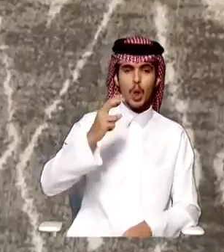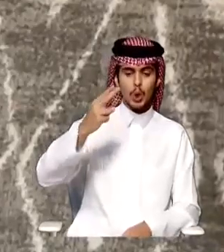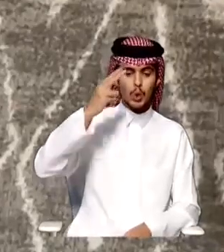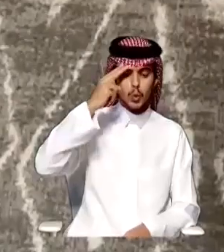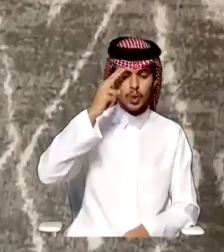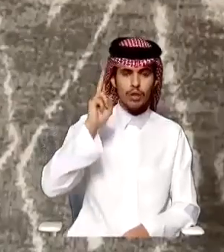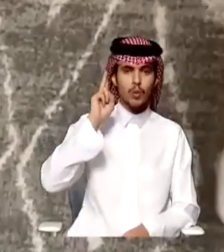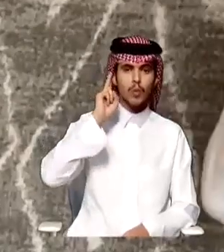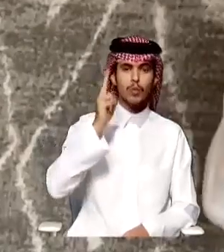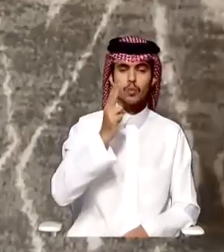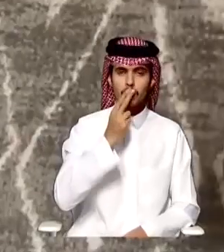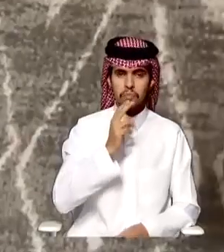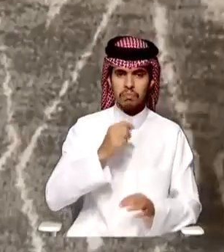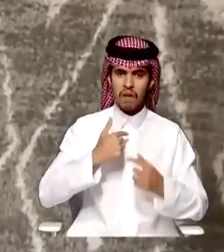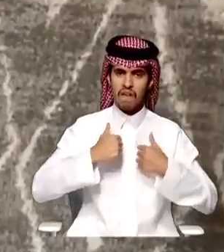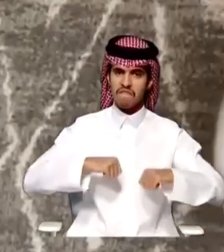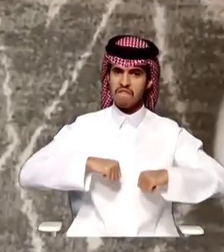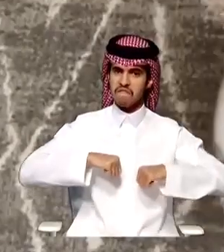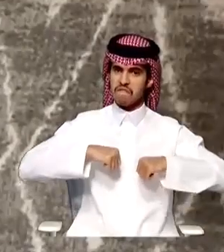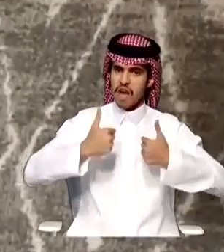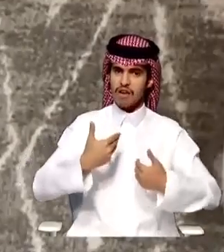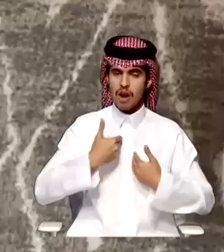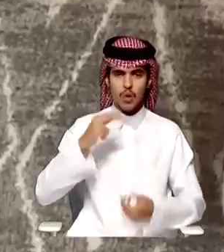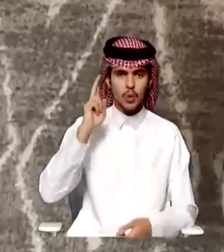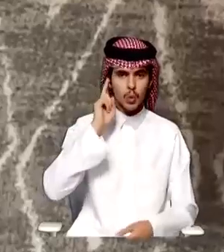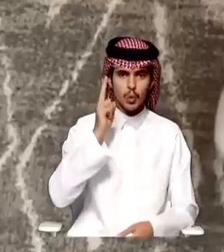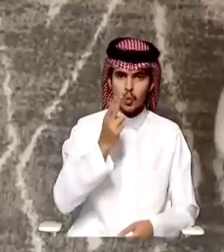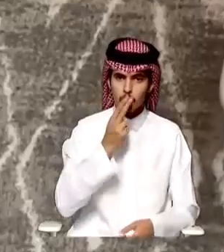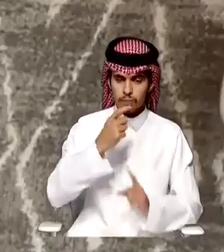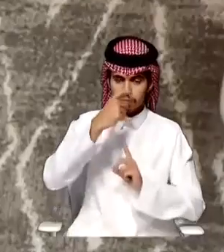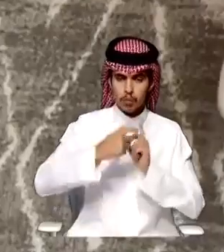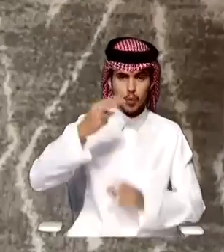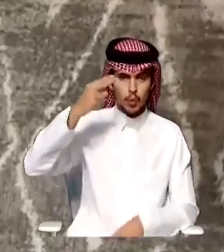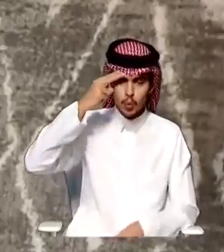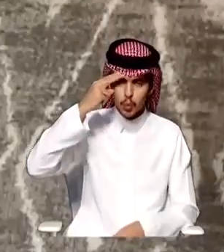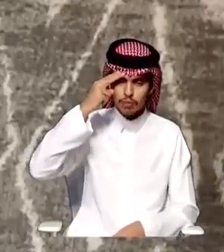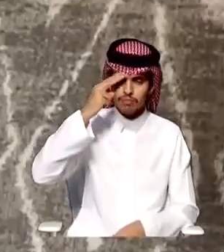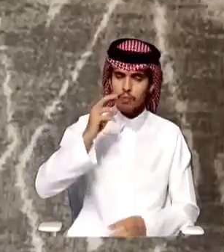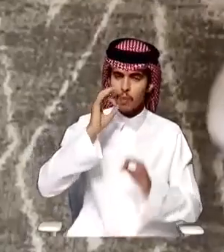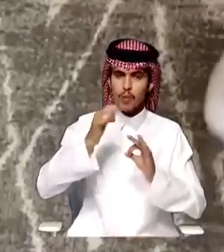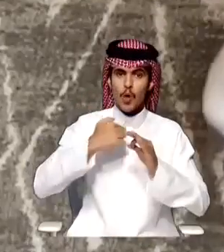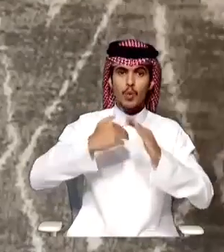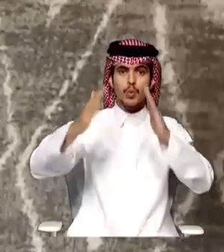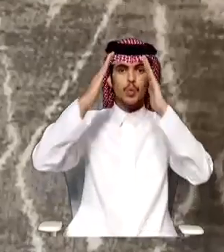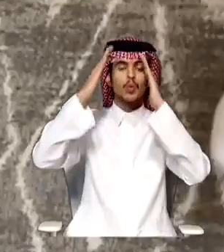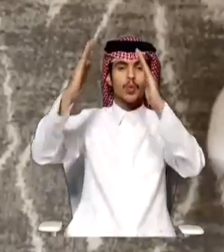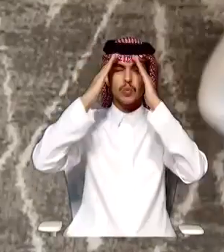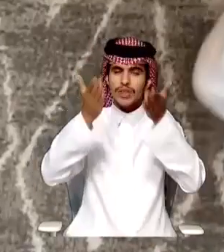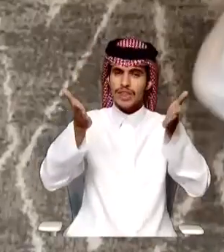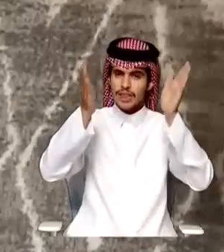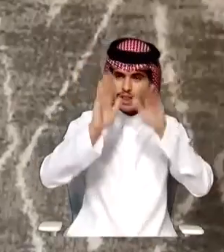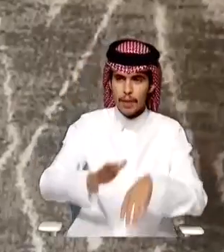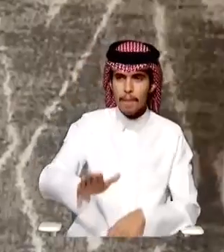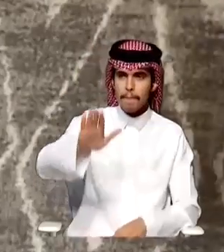ف فخور جدا باني انا سعودي ومواطن سعودي فنقدم اولا بالشكر الجزيل خادم الحرمين